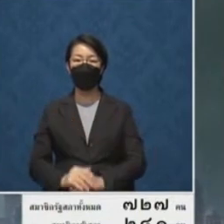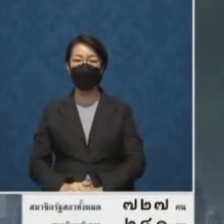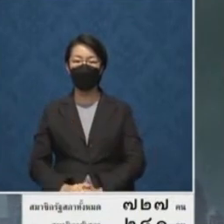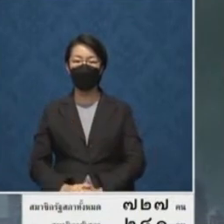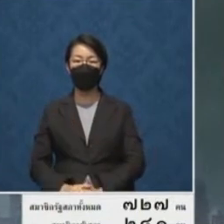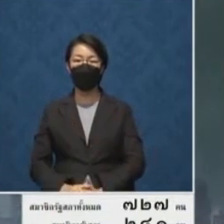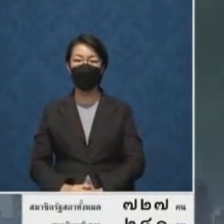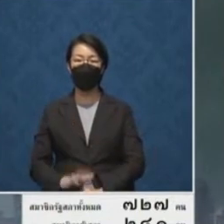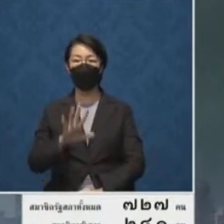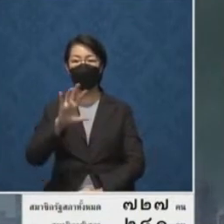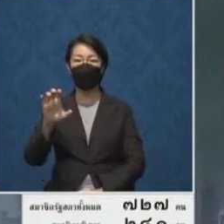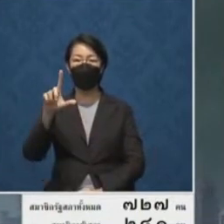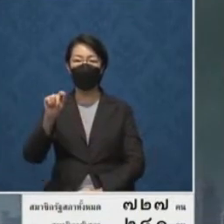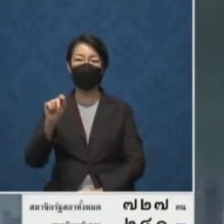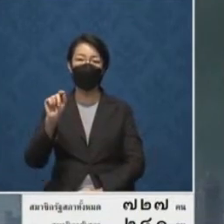ครับ